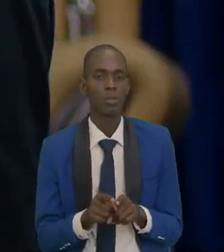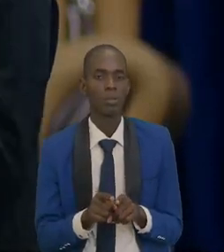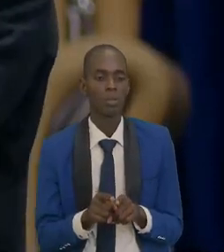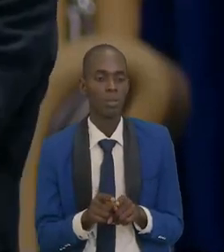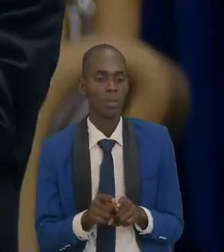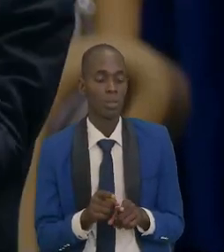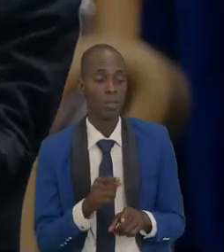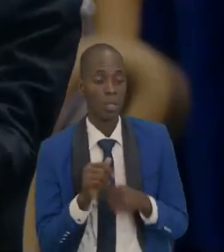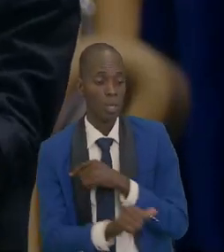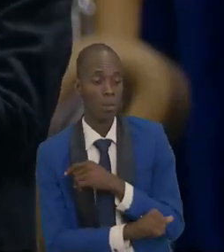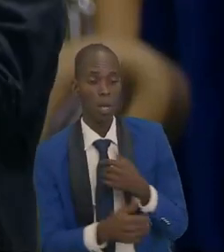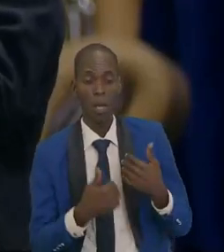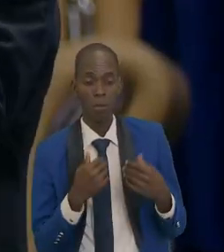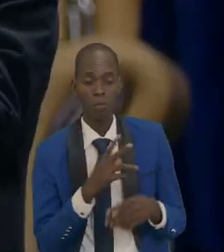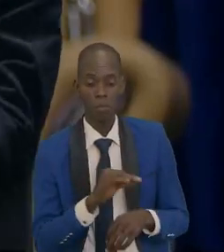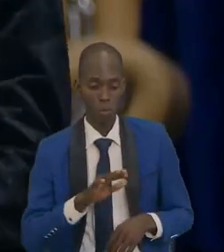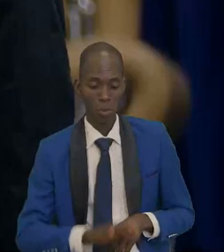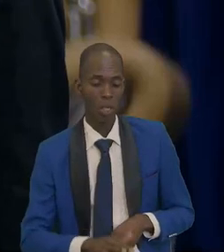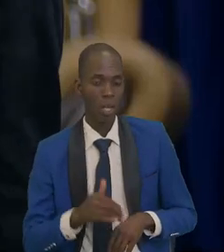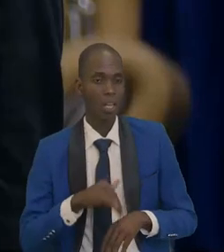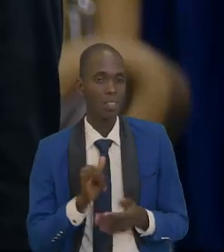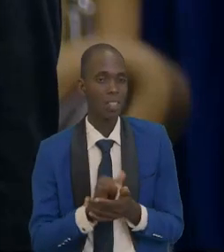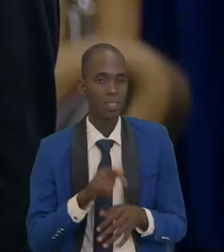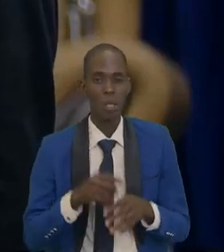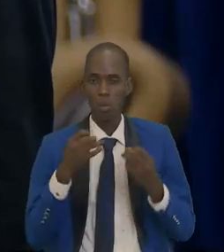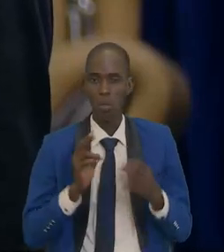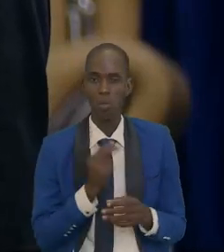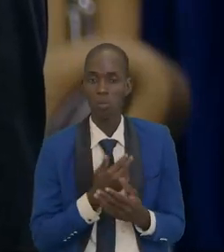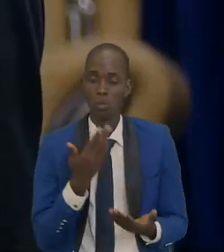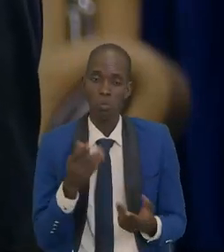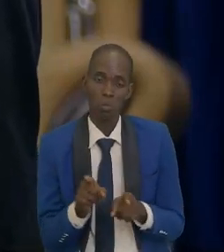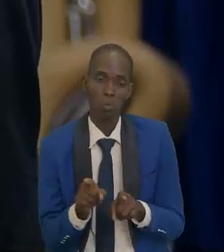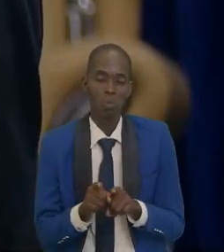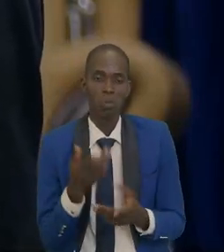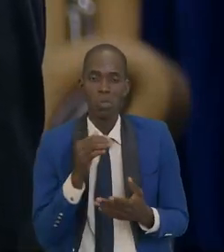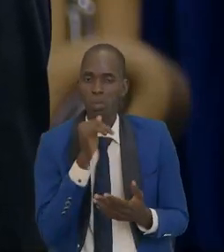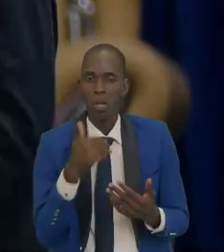Il n'avait pas encore d'enfants. Plusieurs ou certains parmi nous n'avons pas aussi d'enfants.